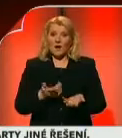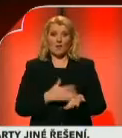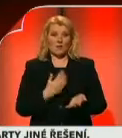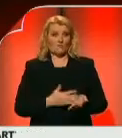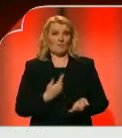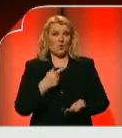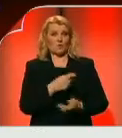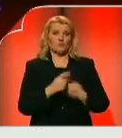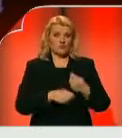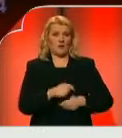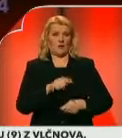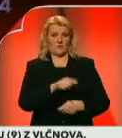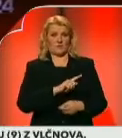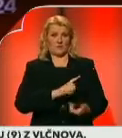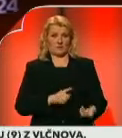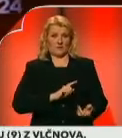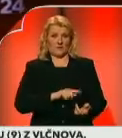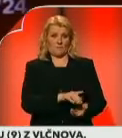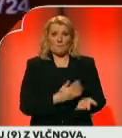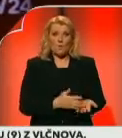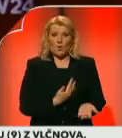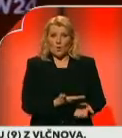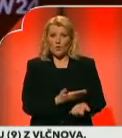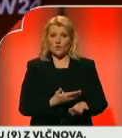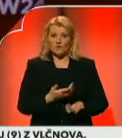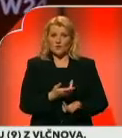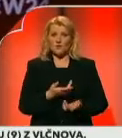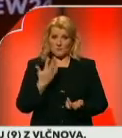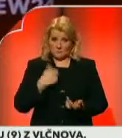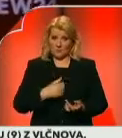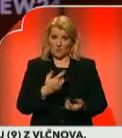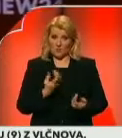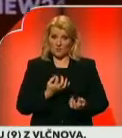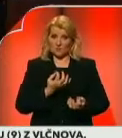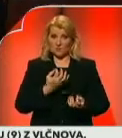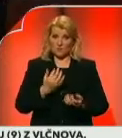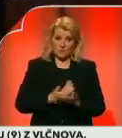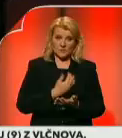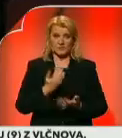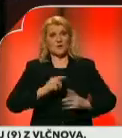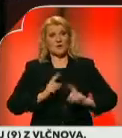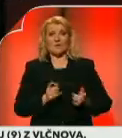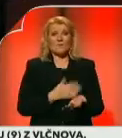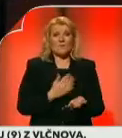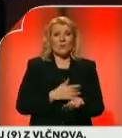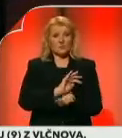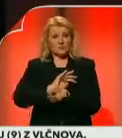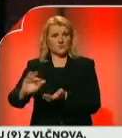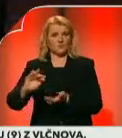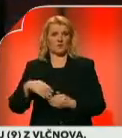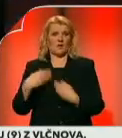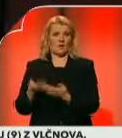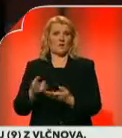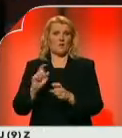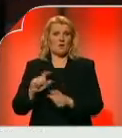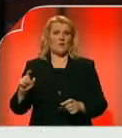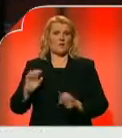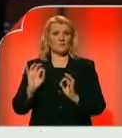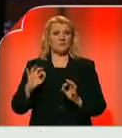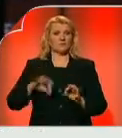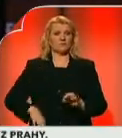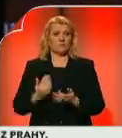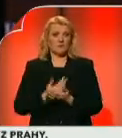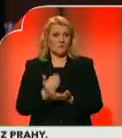projektem přicházeli vy? Co vás k tomu vedlo? Co vy jste z toho měli, že jste umožňovali dlouhodobě bance vydělat